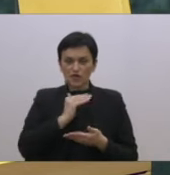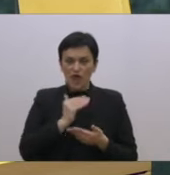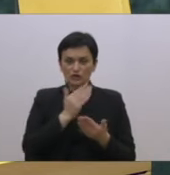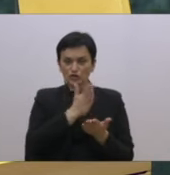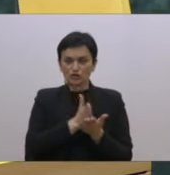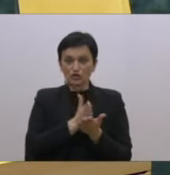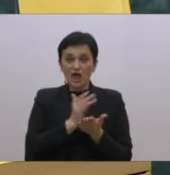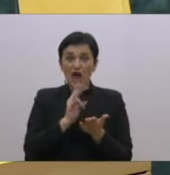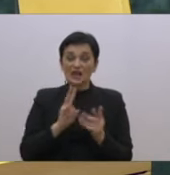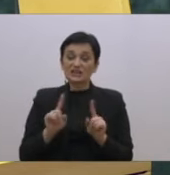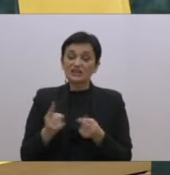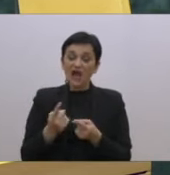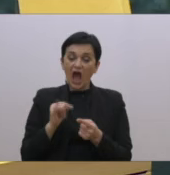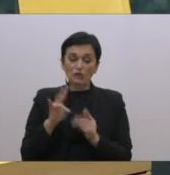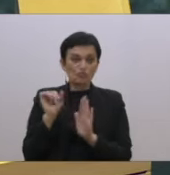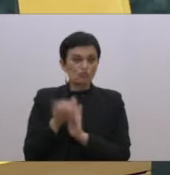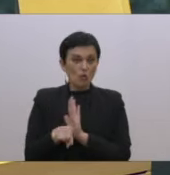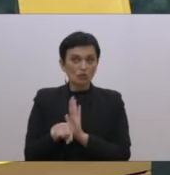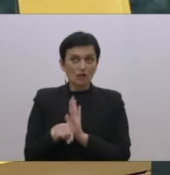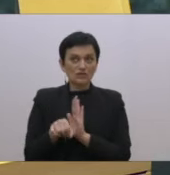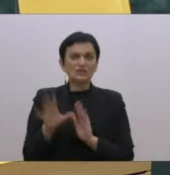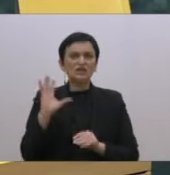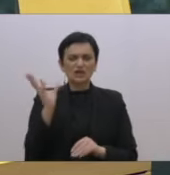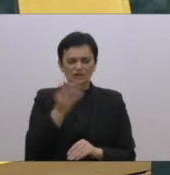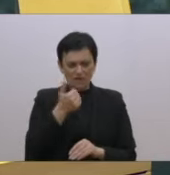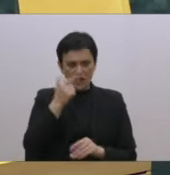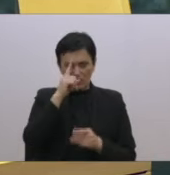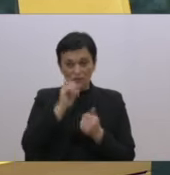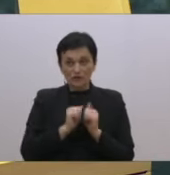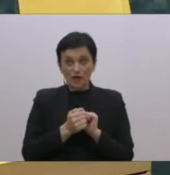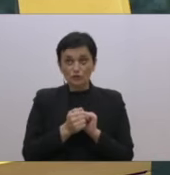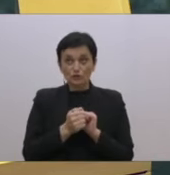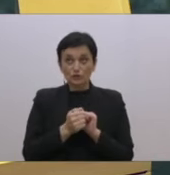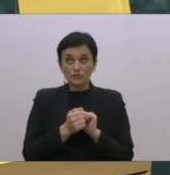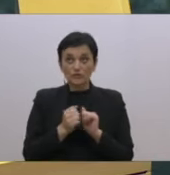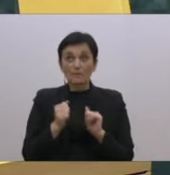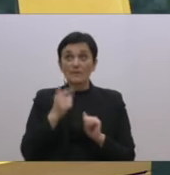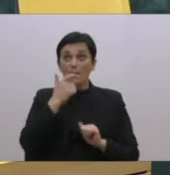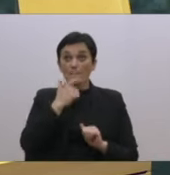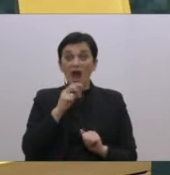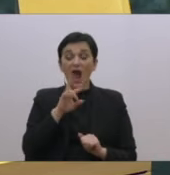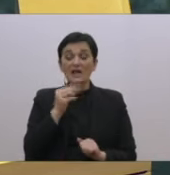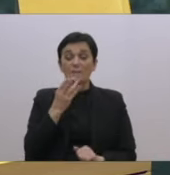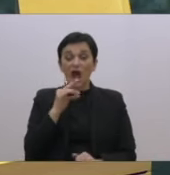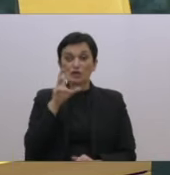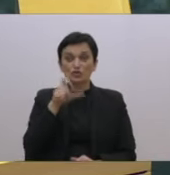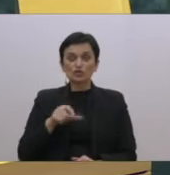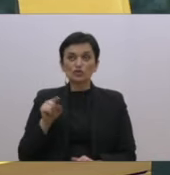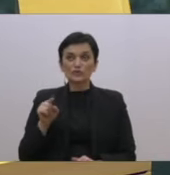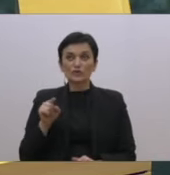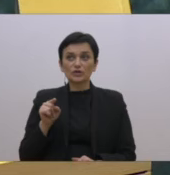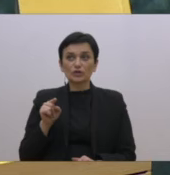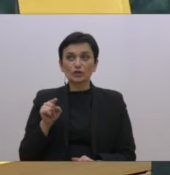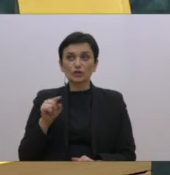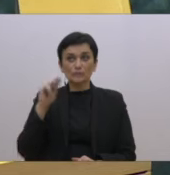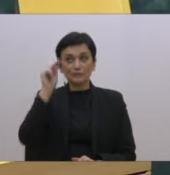ან დაიჭირეს, ან მოკლეს და ეს ყველას ძალიან კარგად გვახსოვს. ასევე ბატონი ღარიბაშვილი, რომელიც